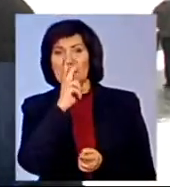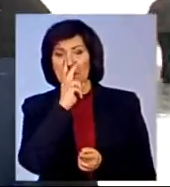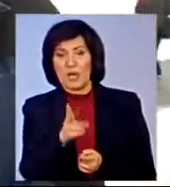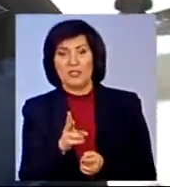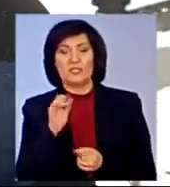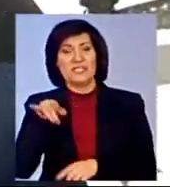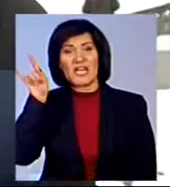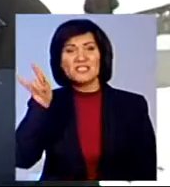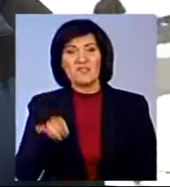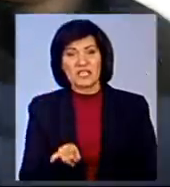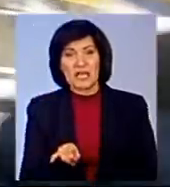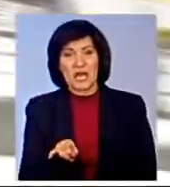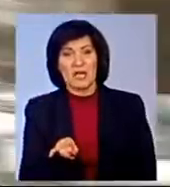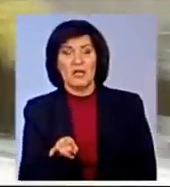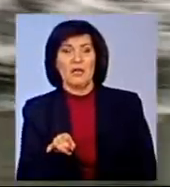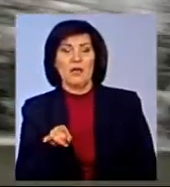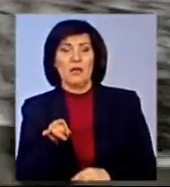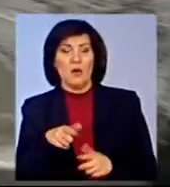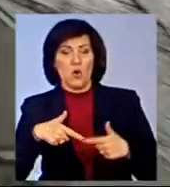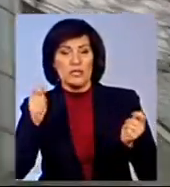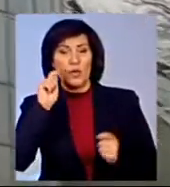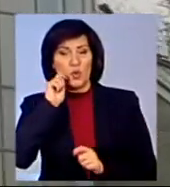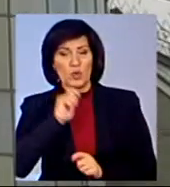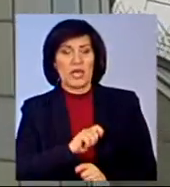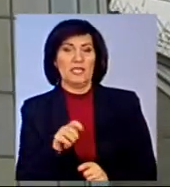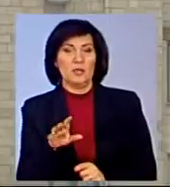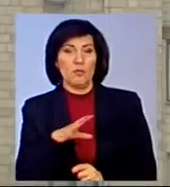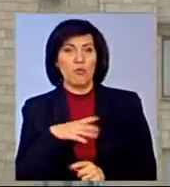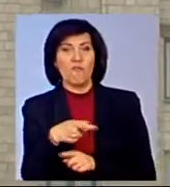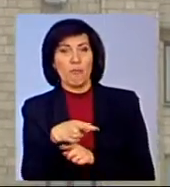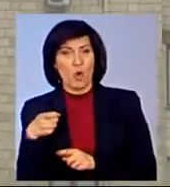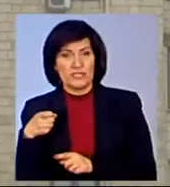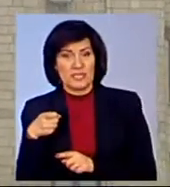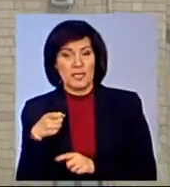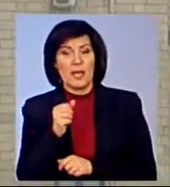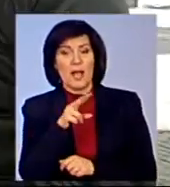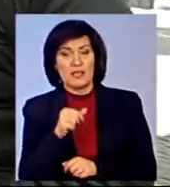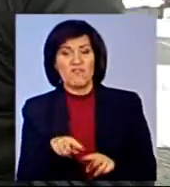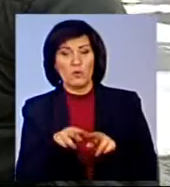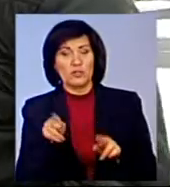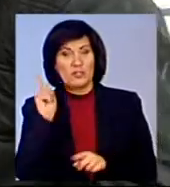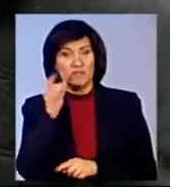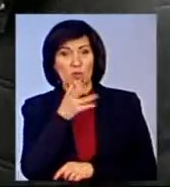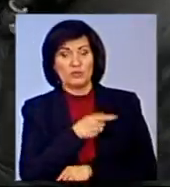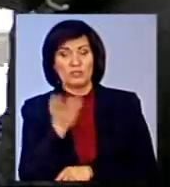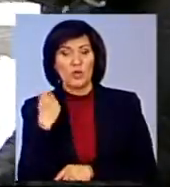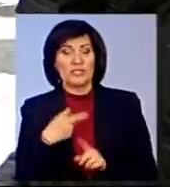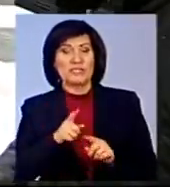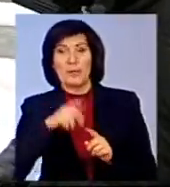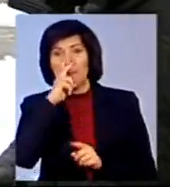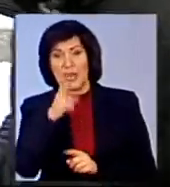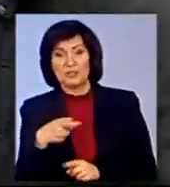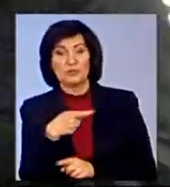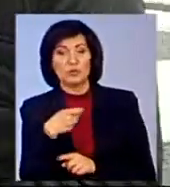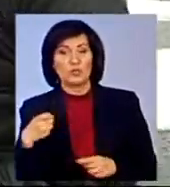з вікна готелю «Україна» і був постріл. Але водночас, в той час, коли він цей бачив